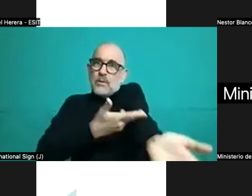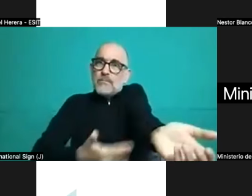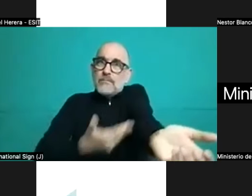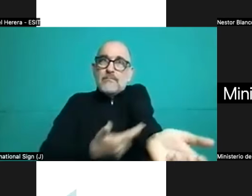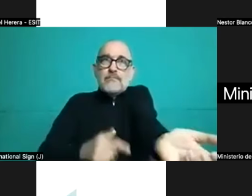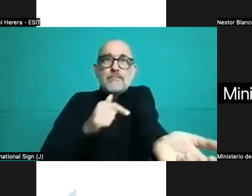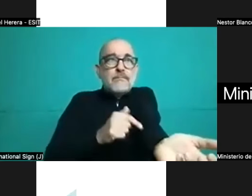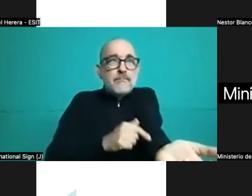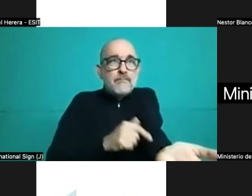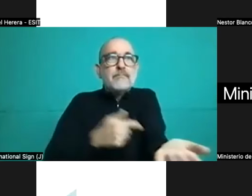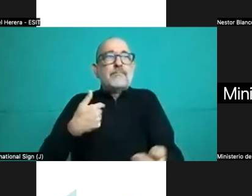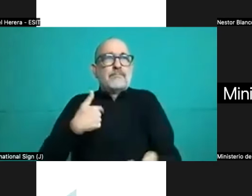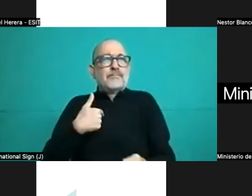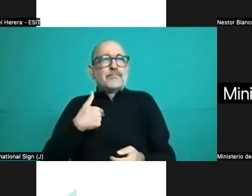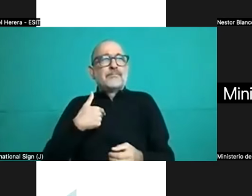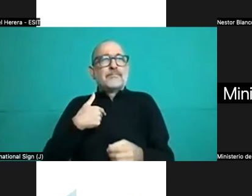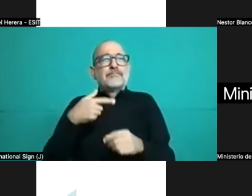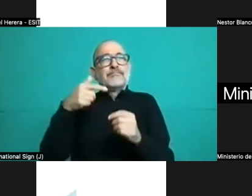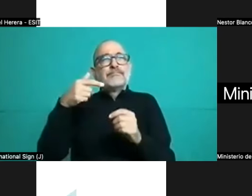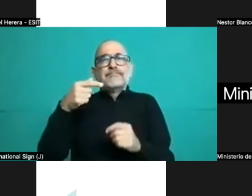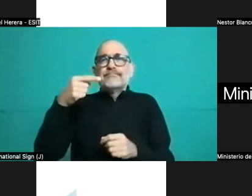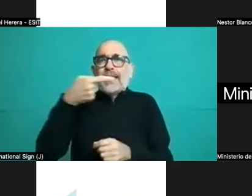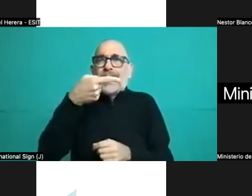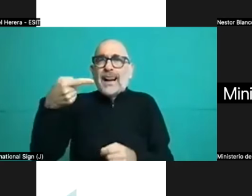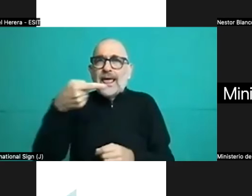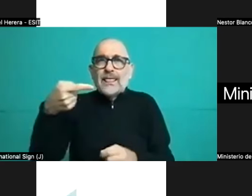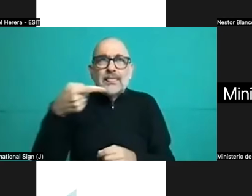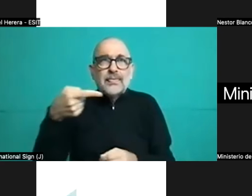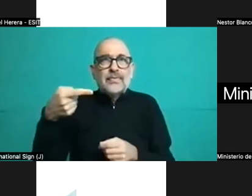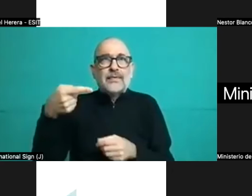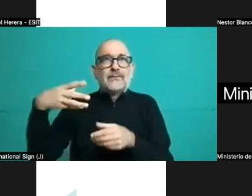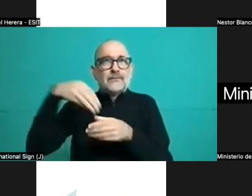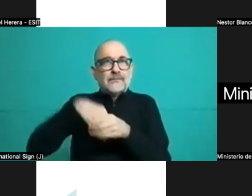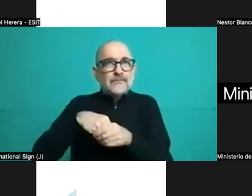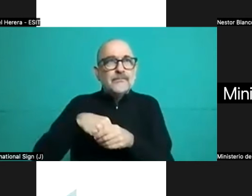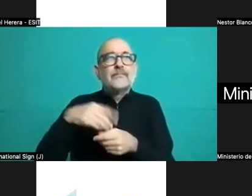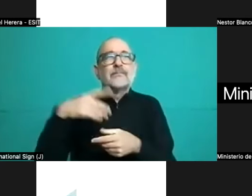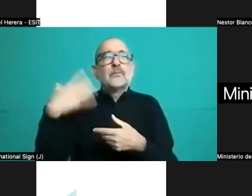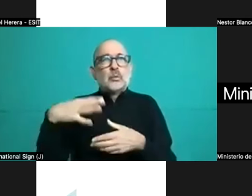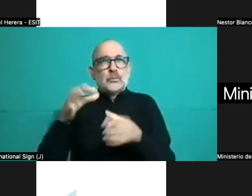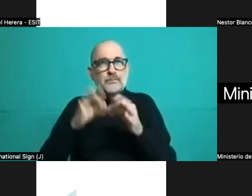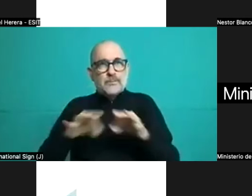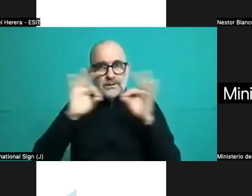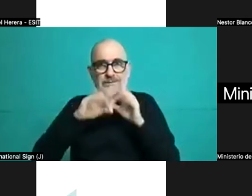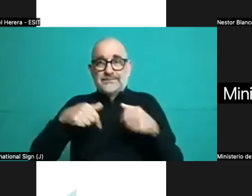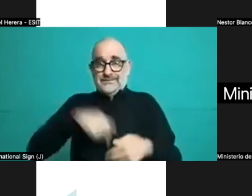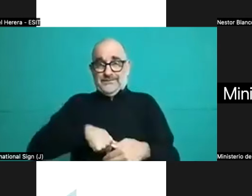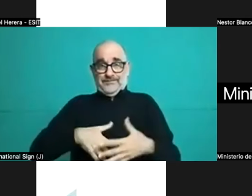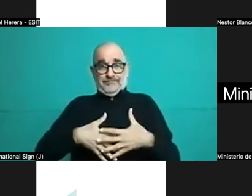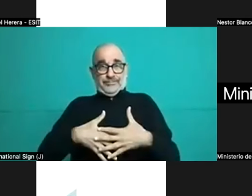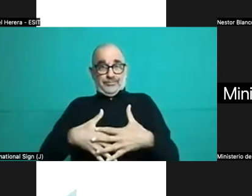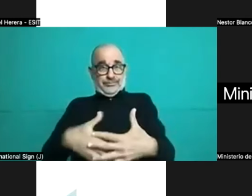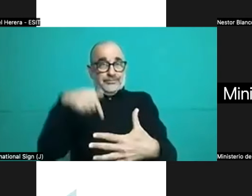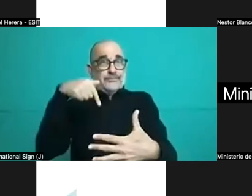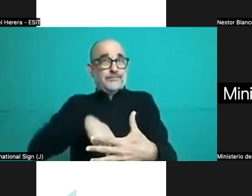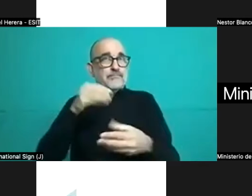n'a pas tenu compte de ce facteur. Donc, attention, les patients, il faut toujours être attentif.